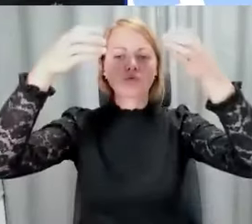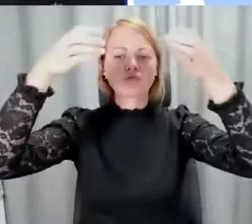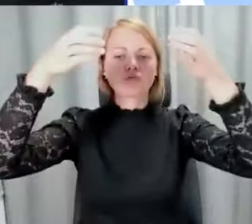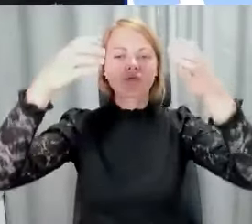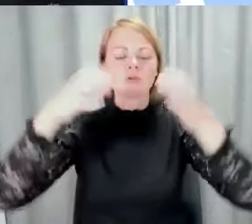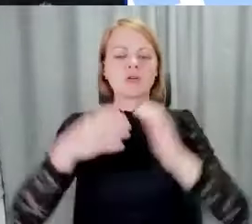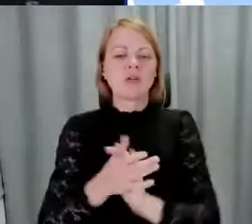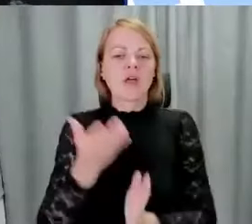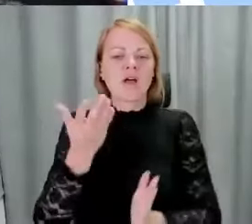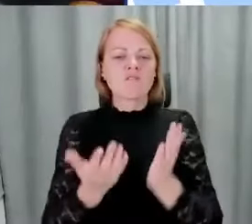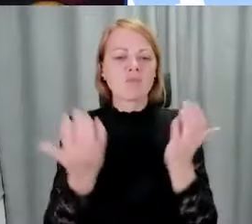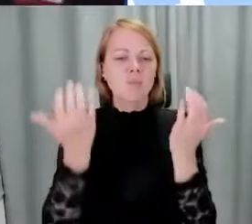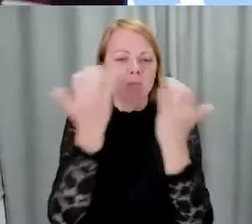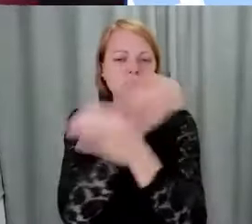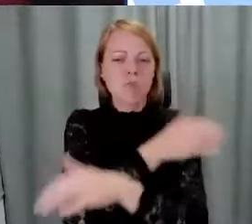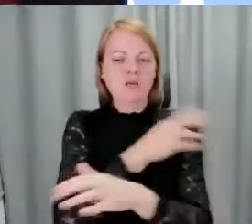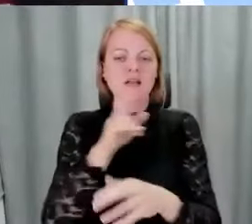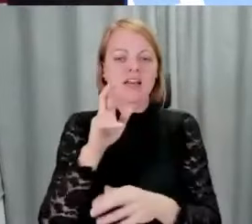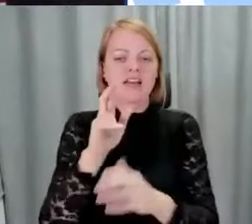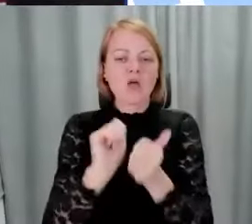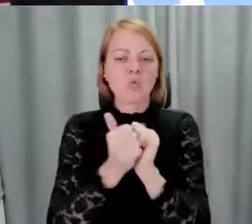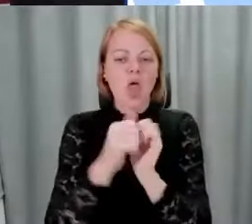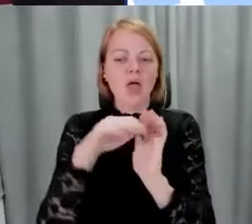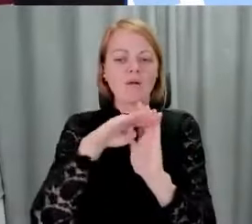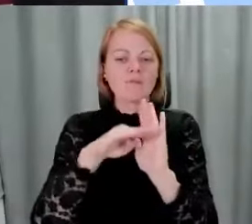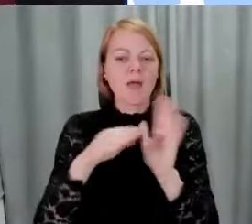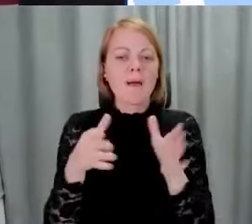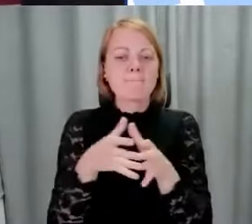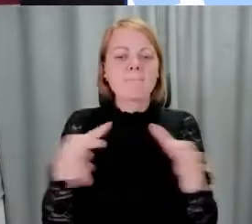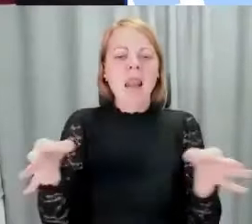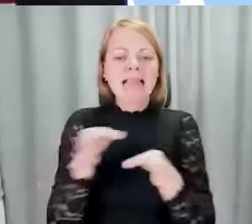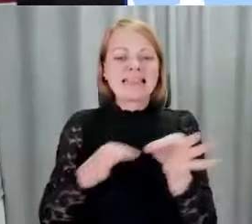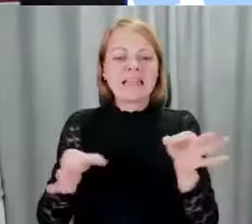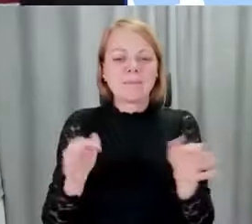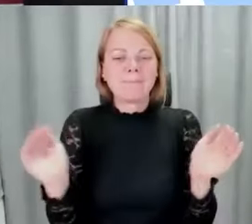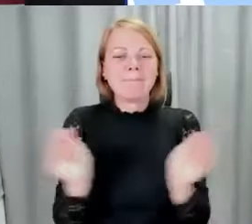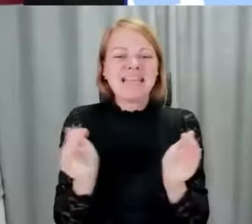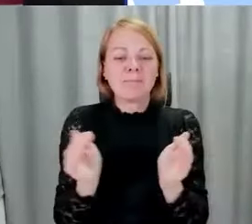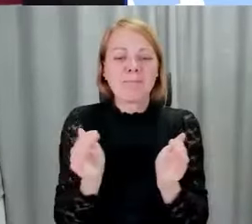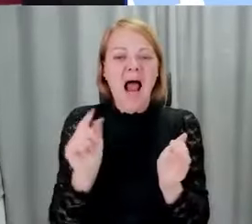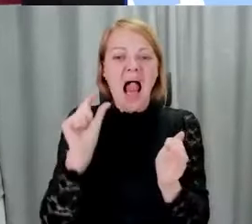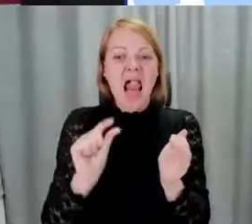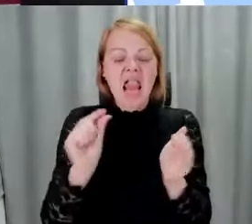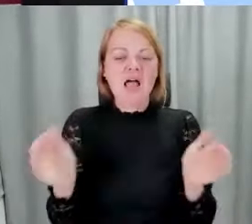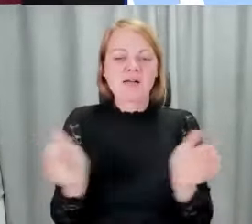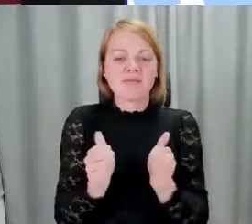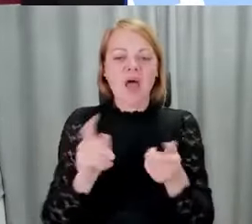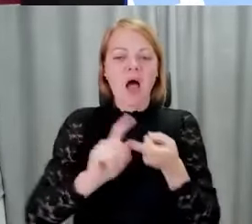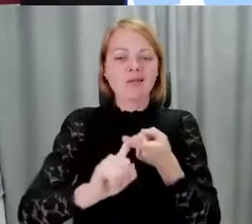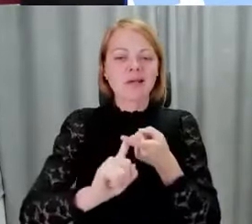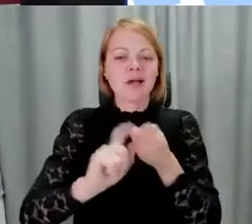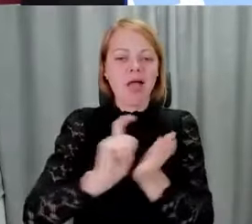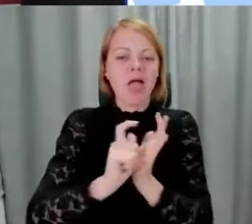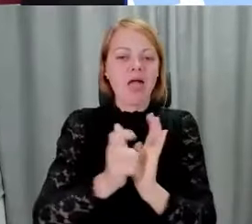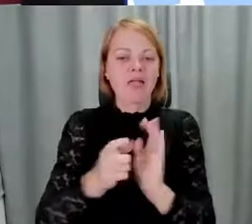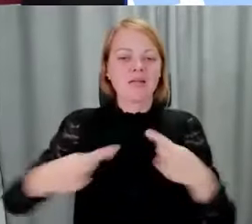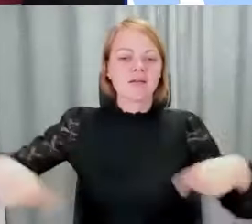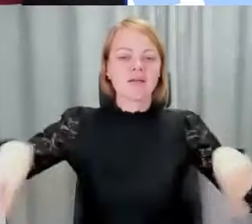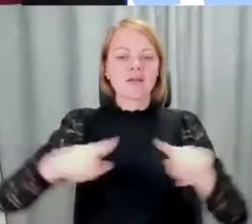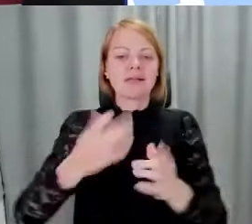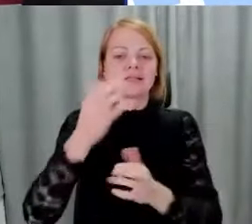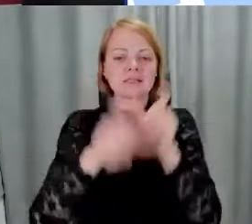tiek pārprasts šis regulējums. Tas nozīmē, ka platības minimālais apjoms šajā ēkā ir atkarīgs no būves lietotāju skaita,